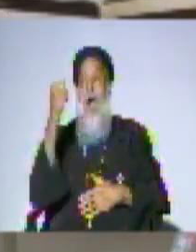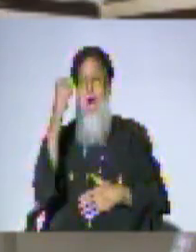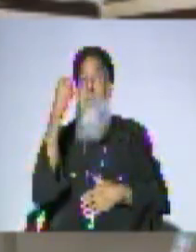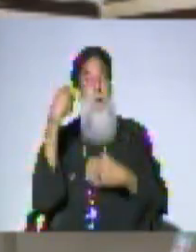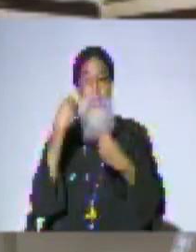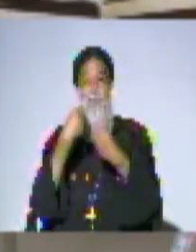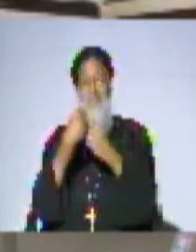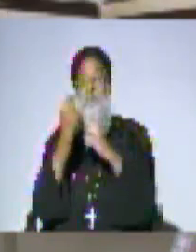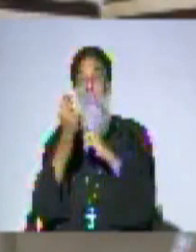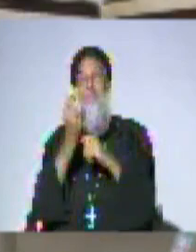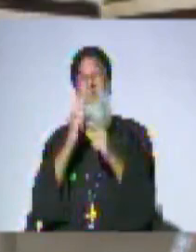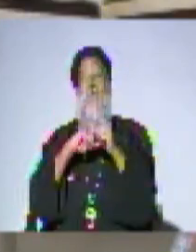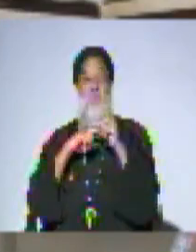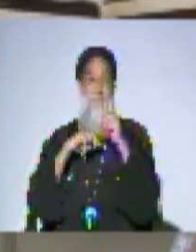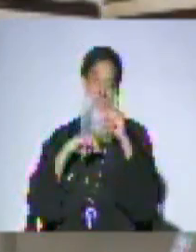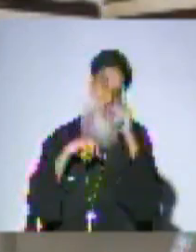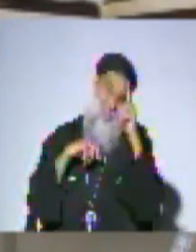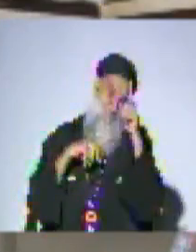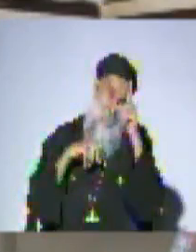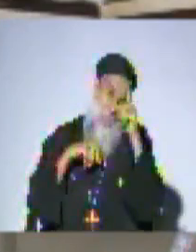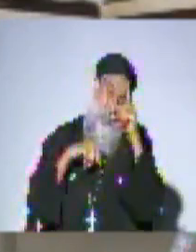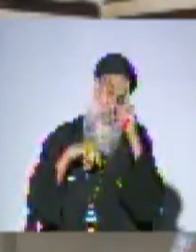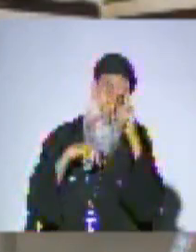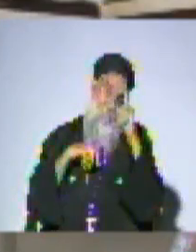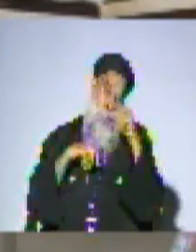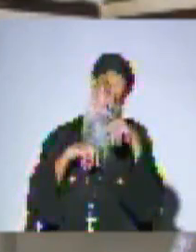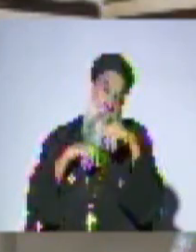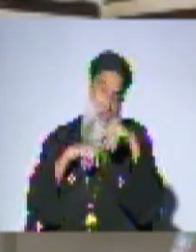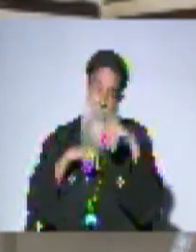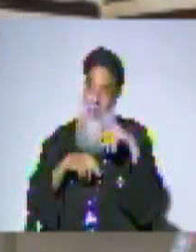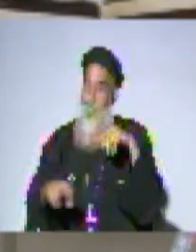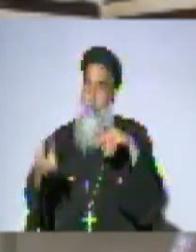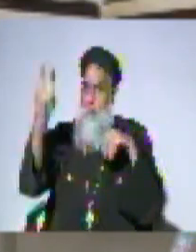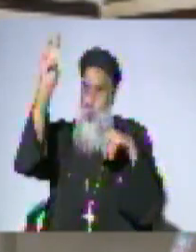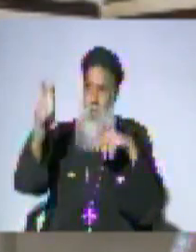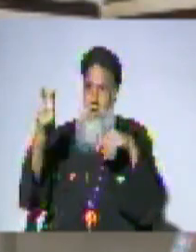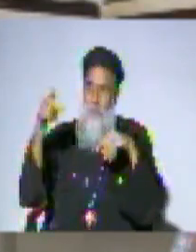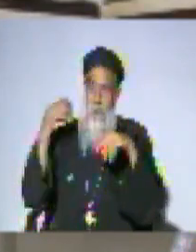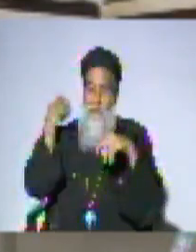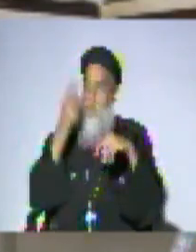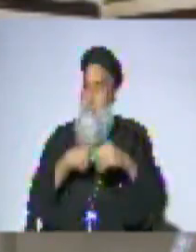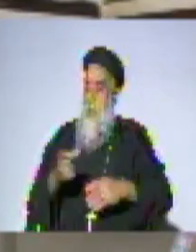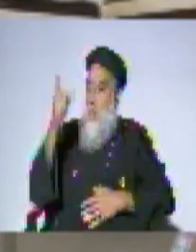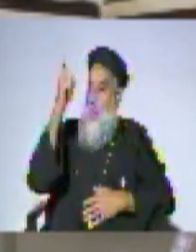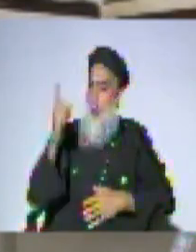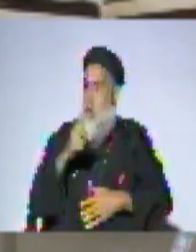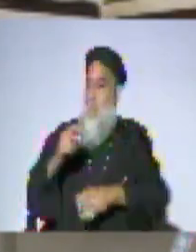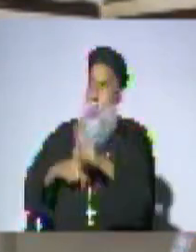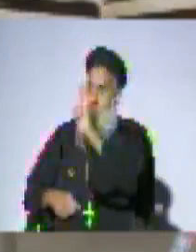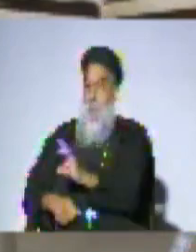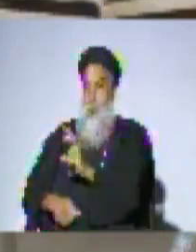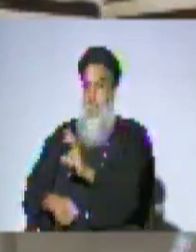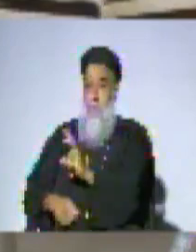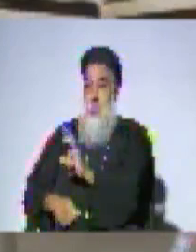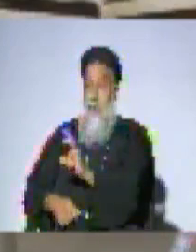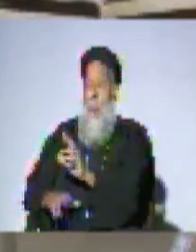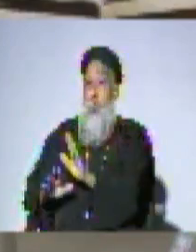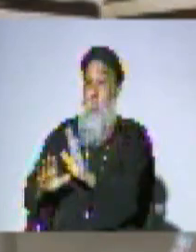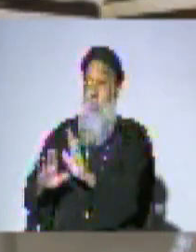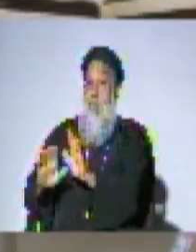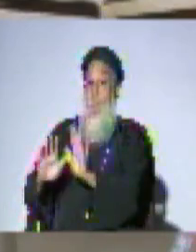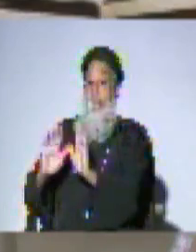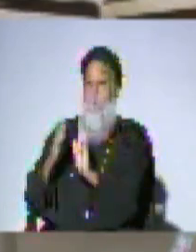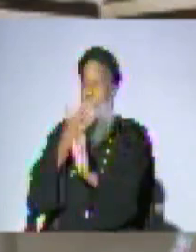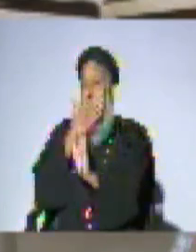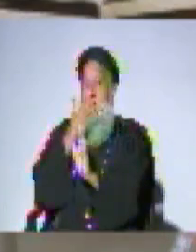ولذلك كان القديسين بيربطوا الشياطين ما يقدروش يخلفوهم، لأن واخد سلطان من